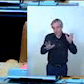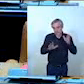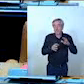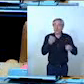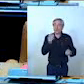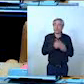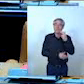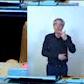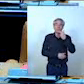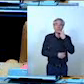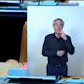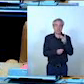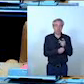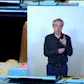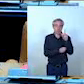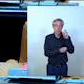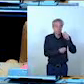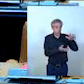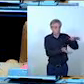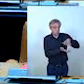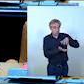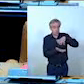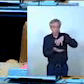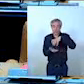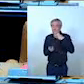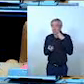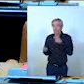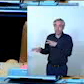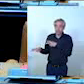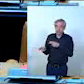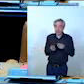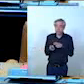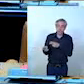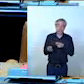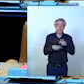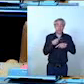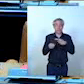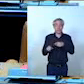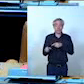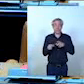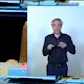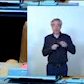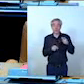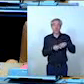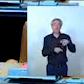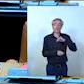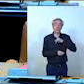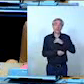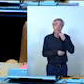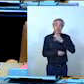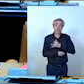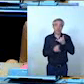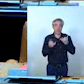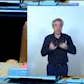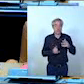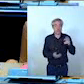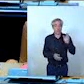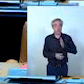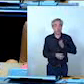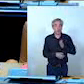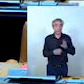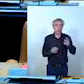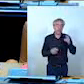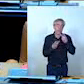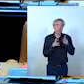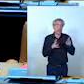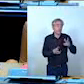d'utiliser l'eau de récupération pour tous les usages qu'il permette. De plus, il sera mis en place des toilettes sèches sur le territoire de Bordeaux, car la